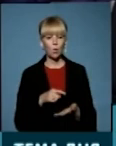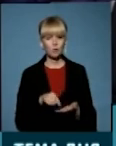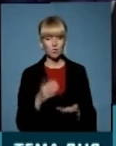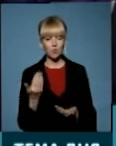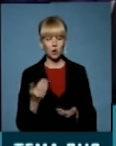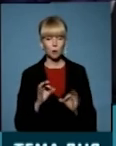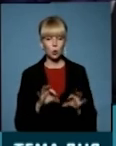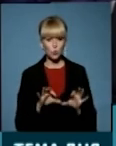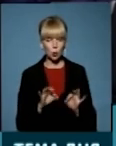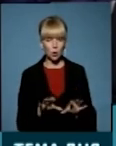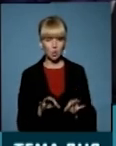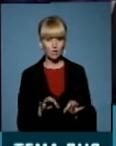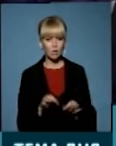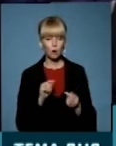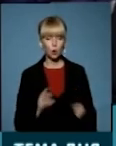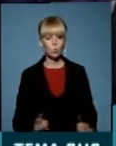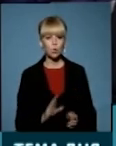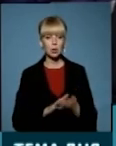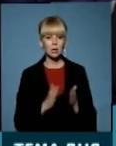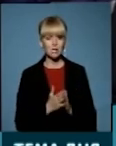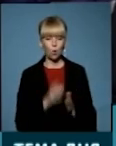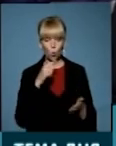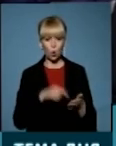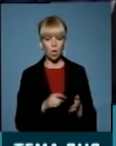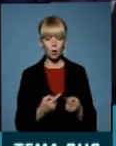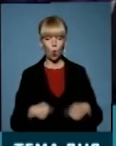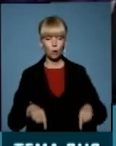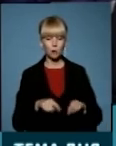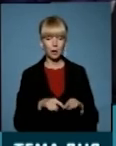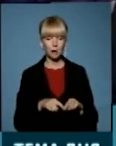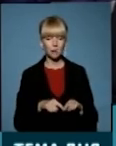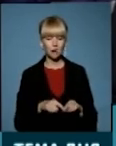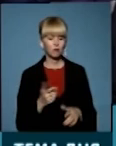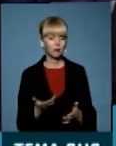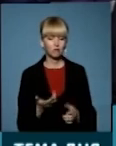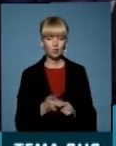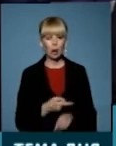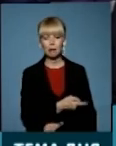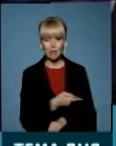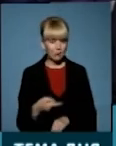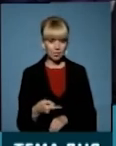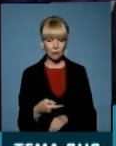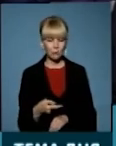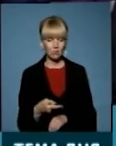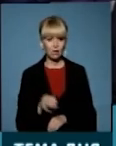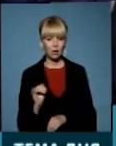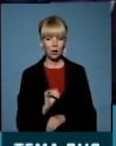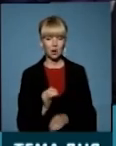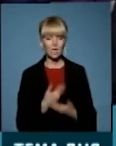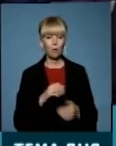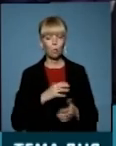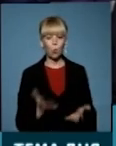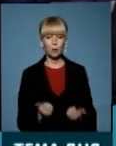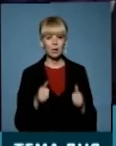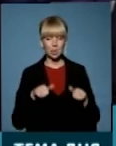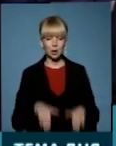вашому сюжеті, протипожежний стан зазначеного об'єкта вкрай негативний, і нами було